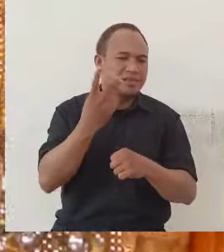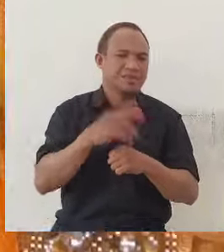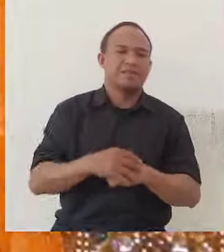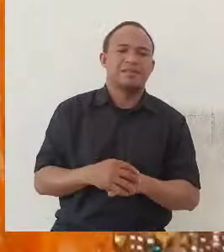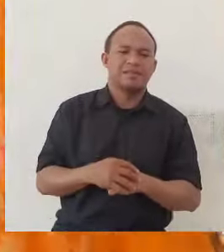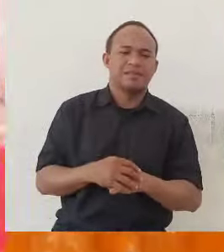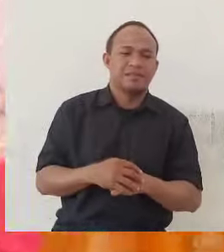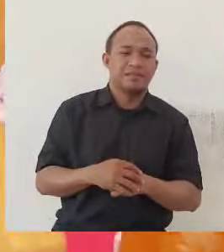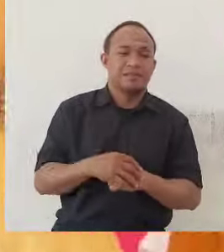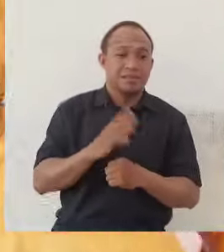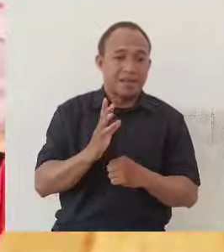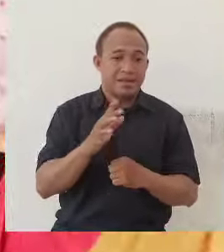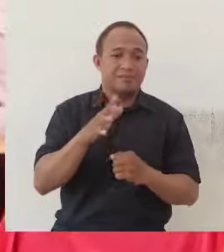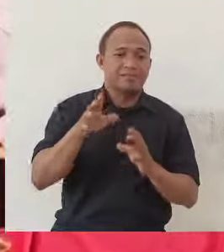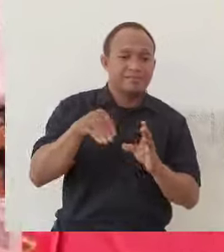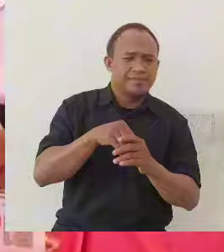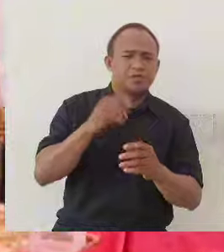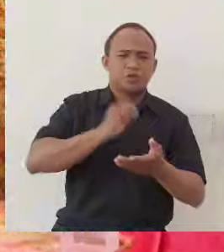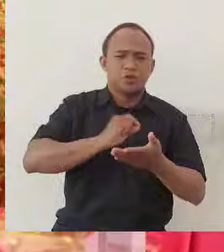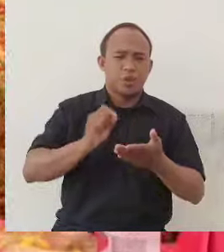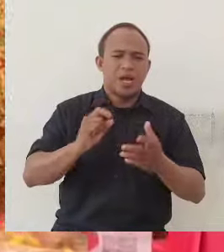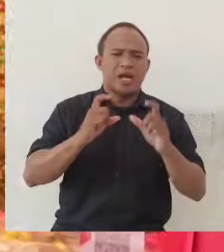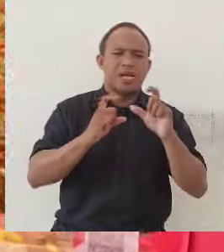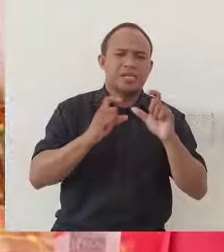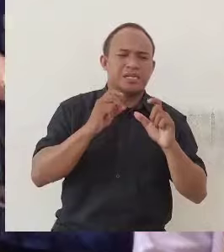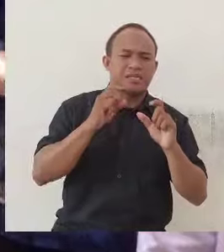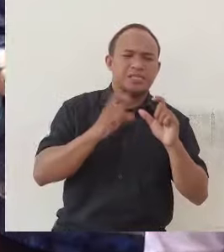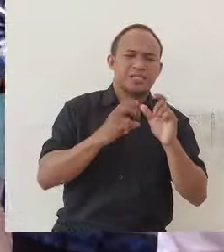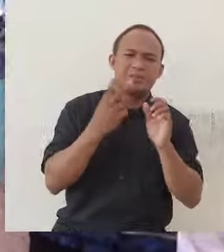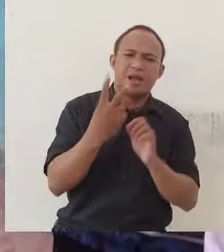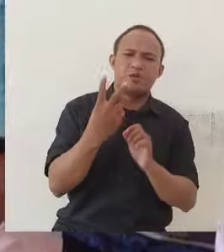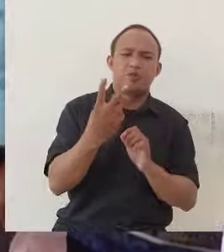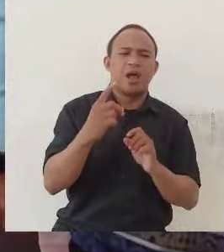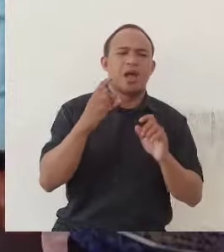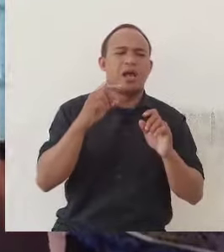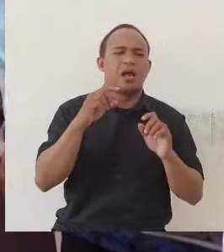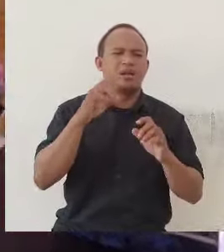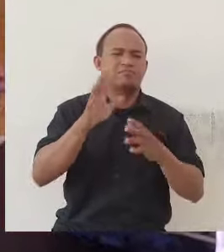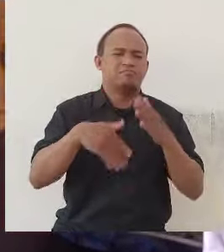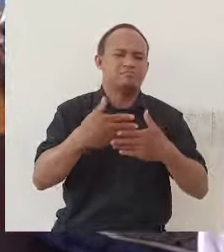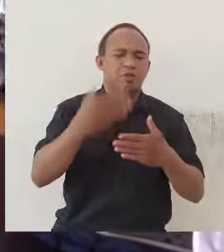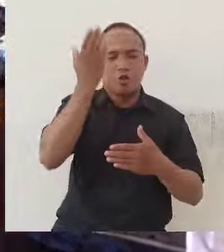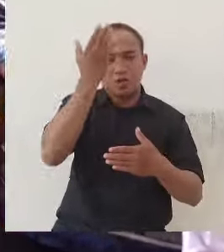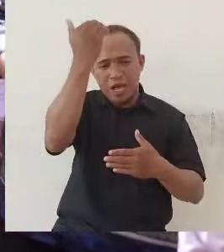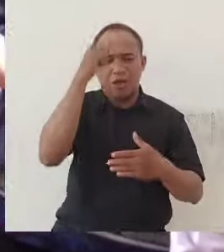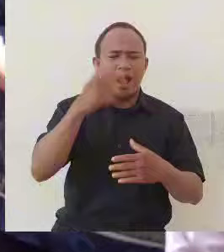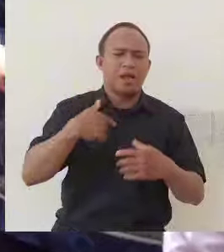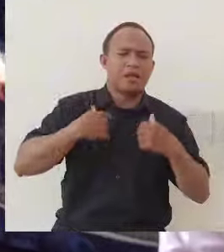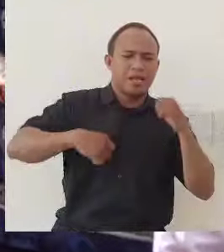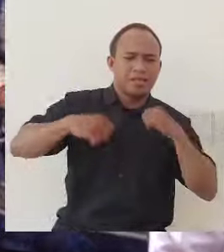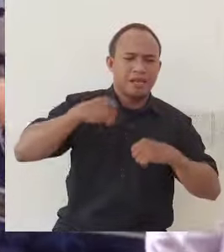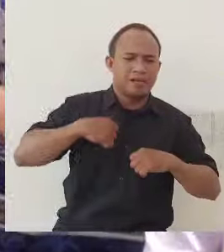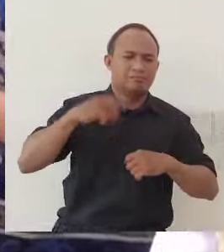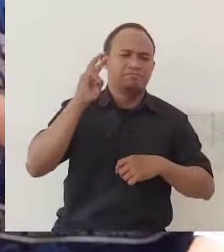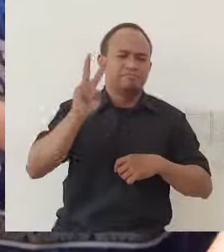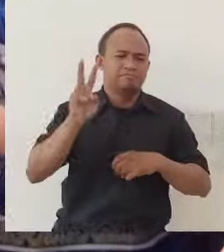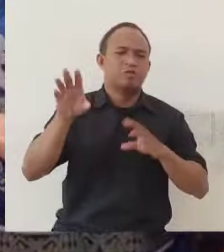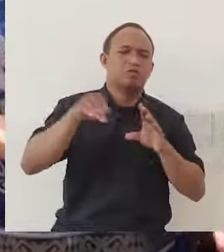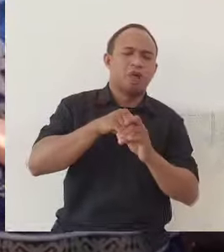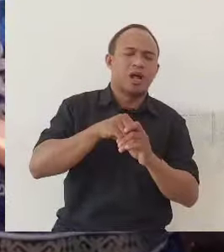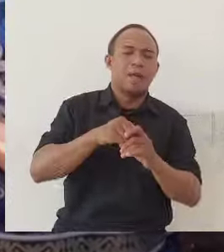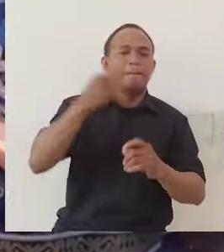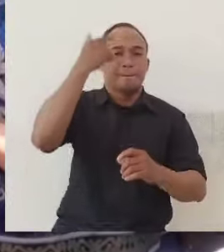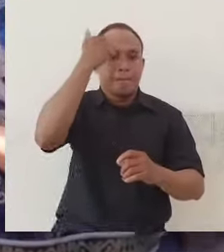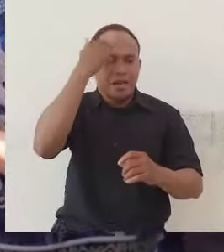saat ini. Sementara itu, Kepala Sekolah SMK Negeri 2 Kota Gorontalo, Jakub Ague, menyebut, kegiatan expo